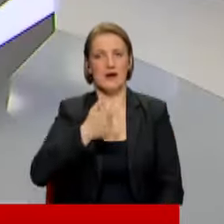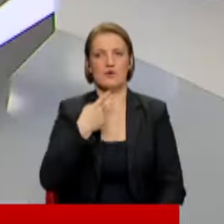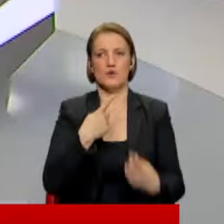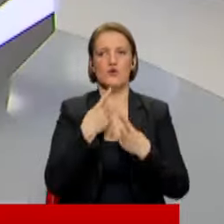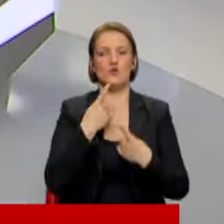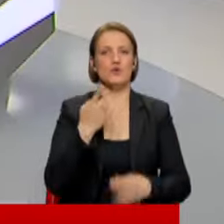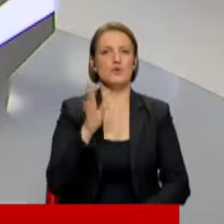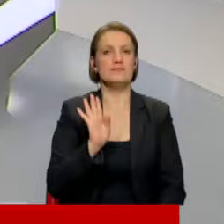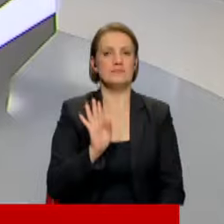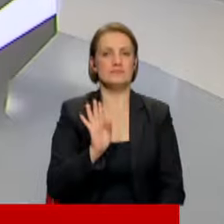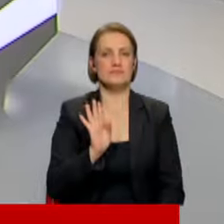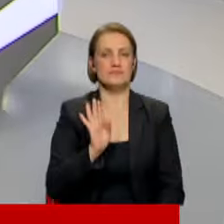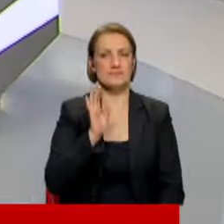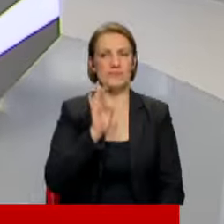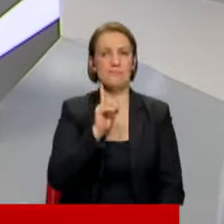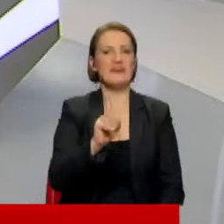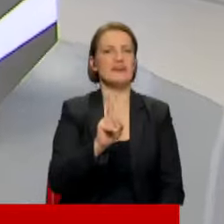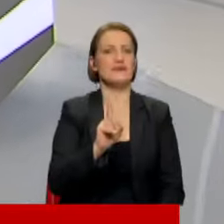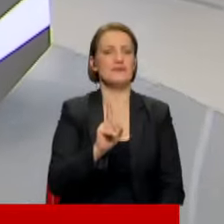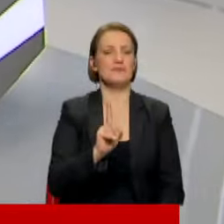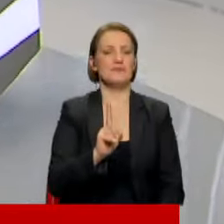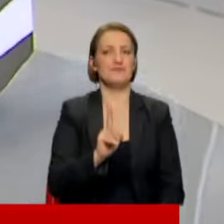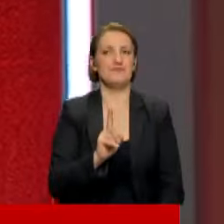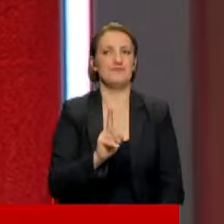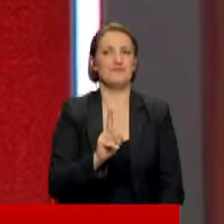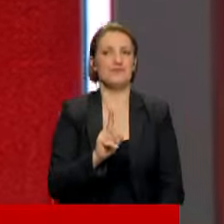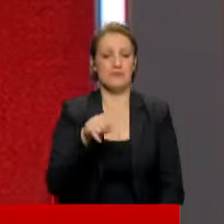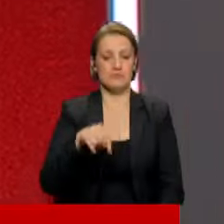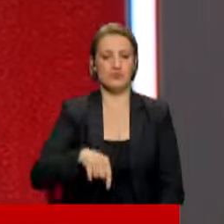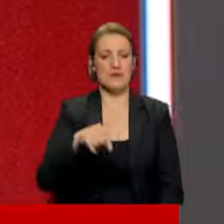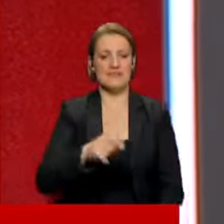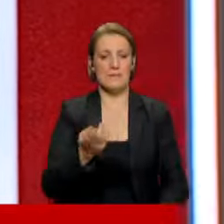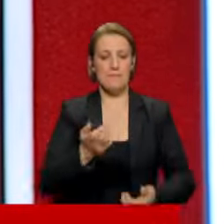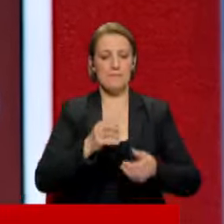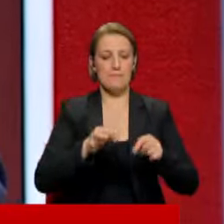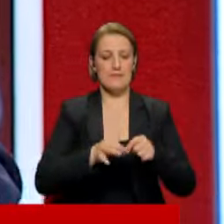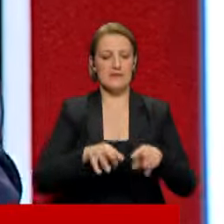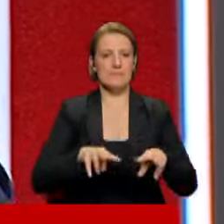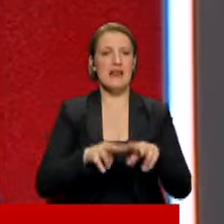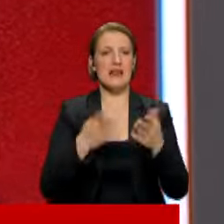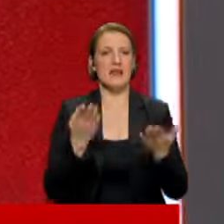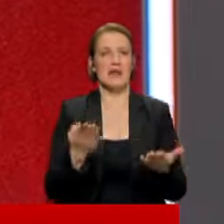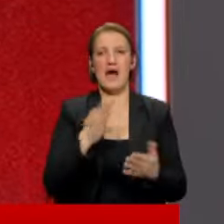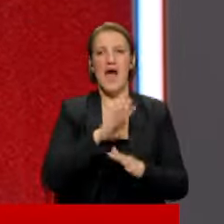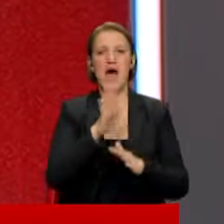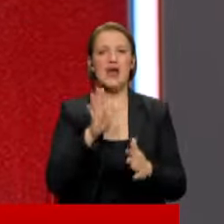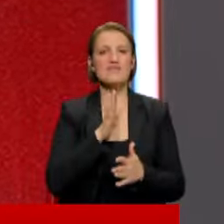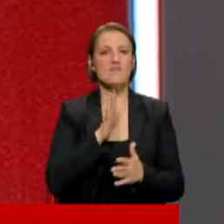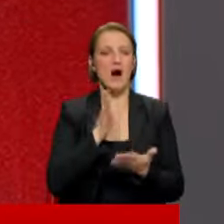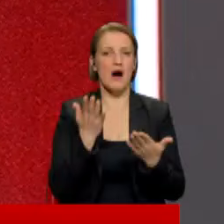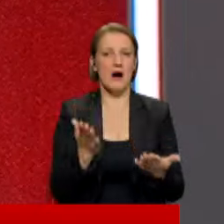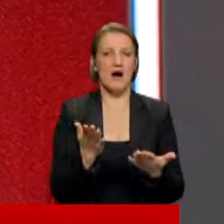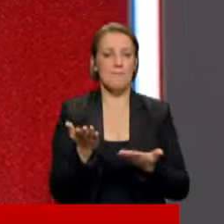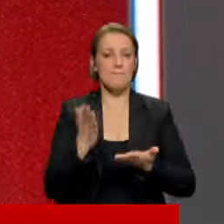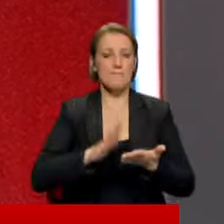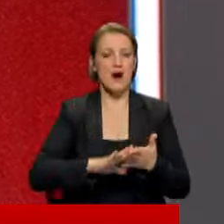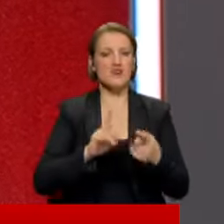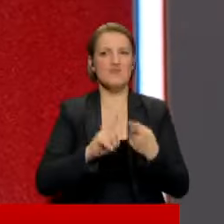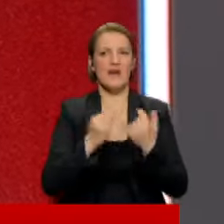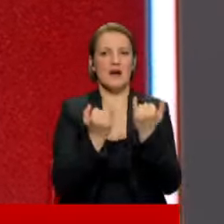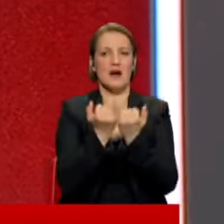şimdi mottomuz söyleyeyim bitireyim bir Burası bir Birleşmiş Milletler dedim Herkes var içinde barış ve